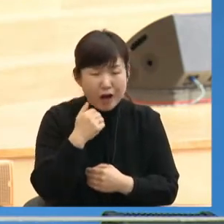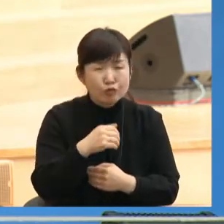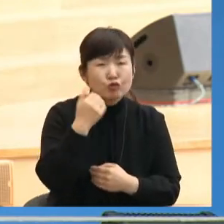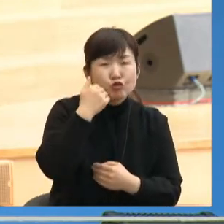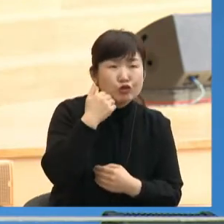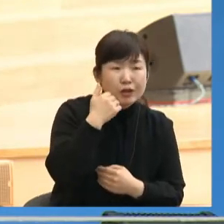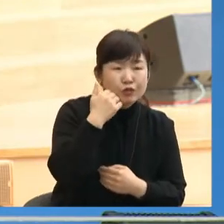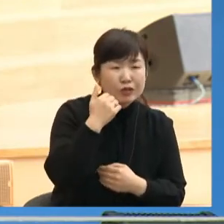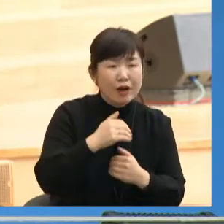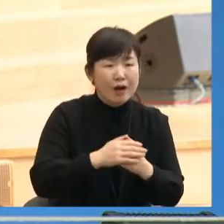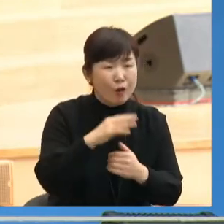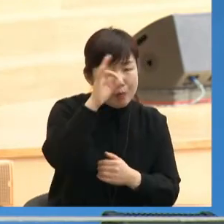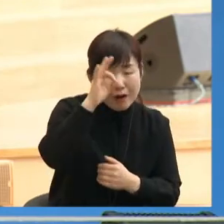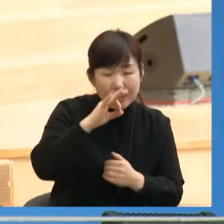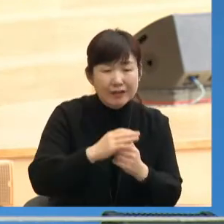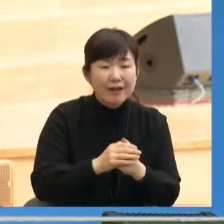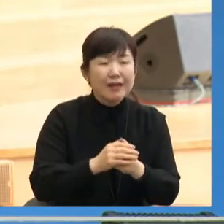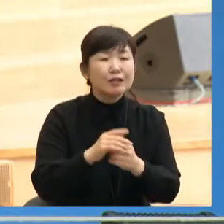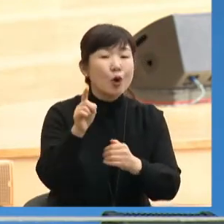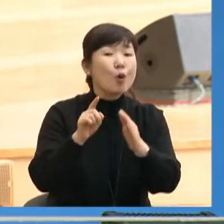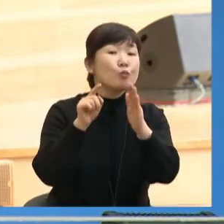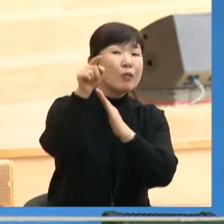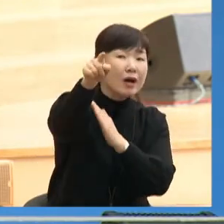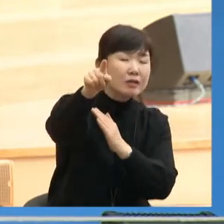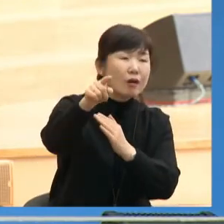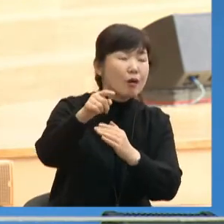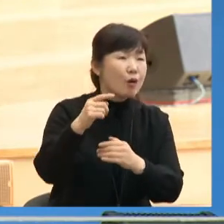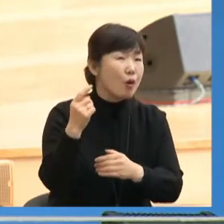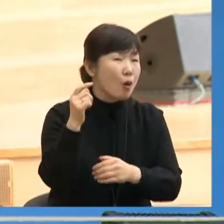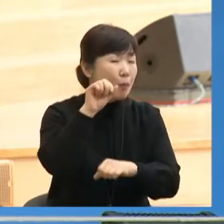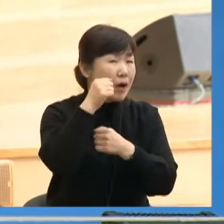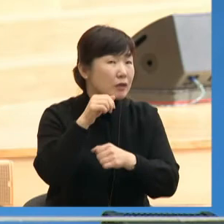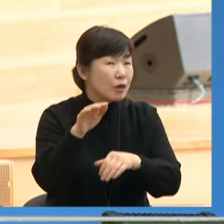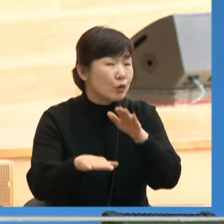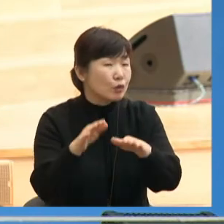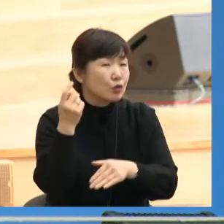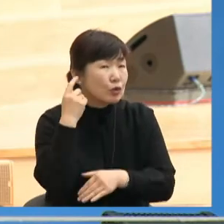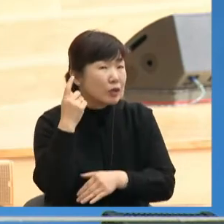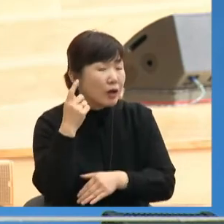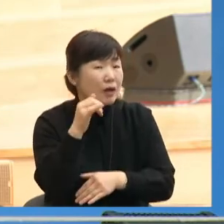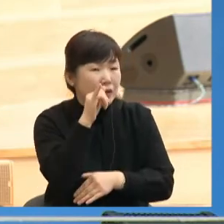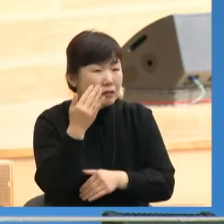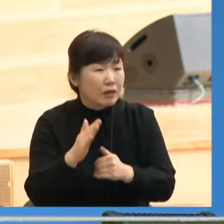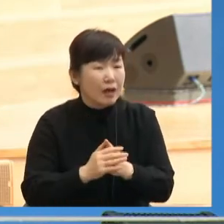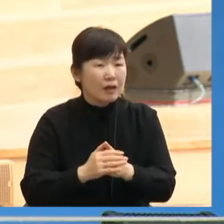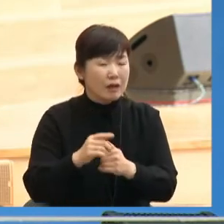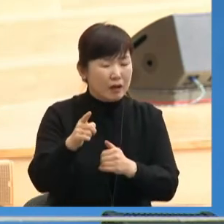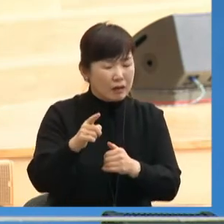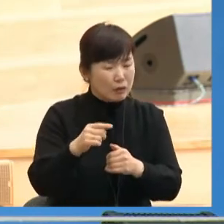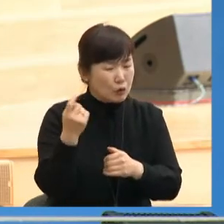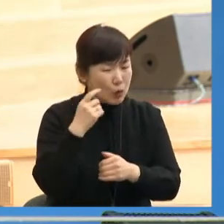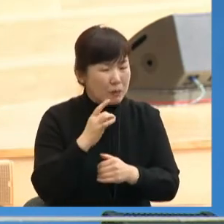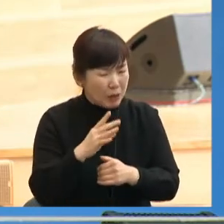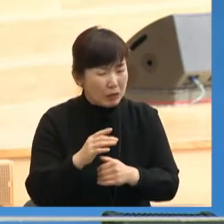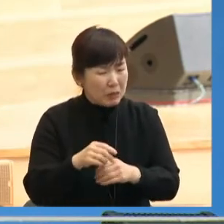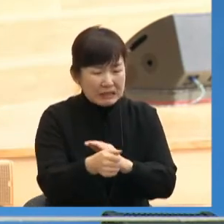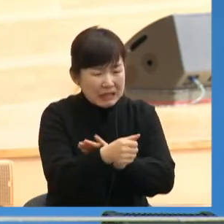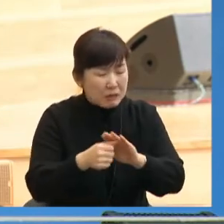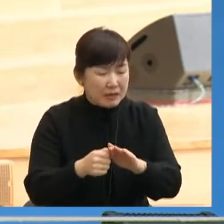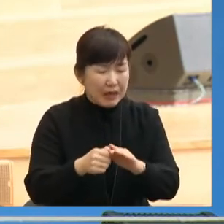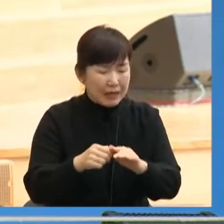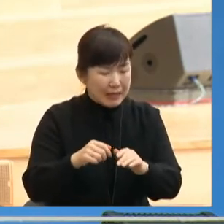누구야? 복도 끝에서 발자국 소리가 들리는데 정말 그 소리만 들어도 자신감 없는 소리. 앞으로